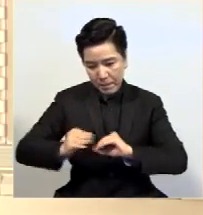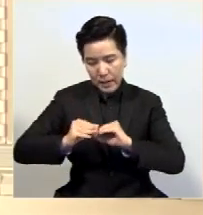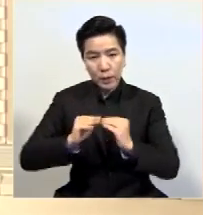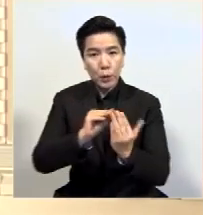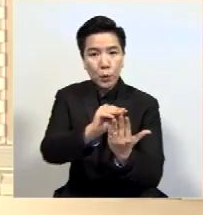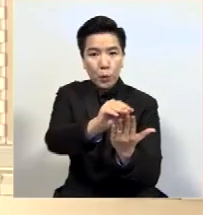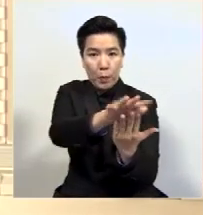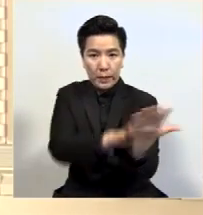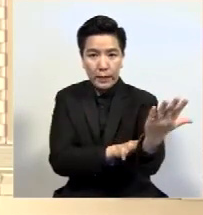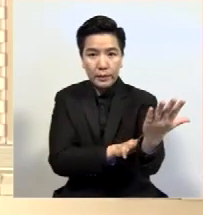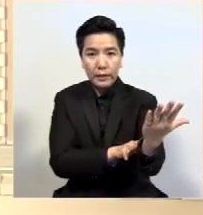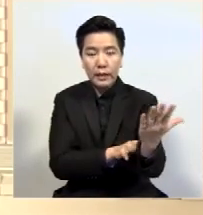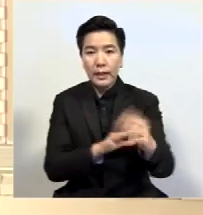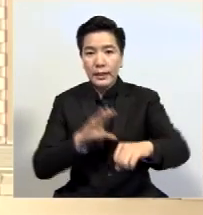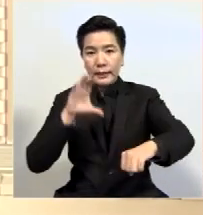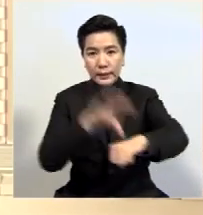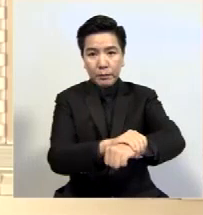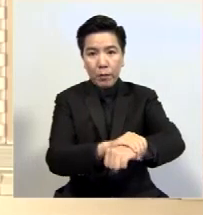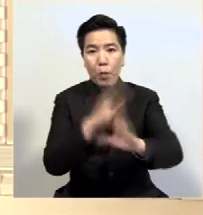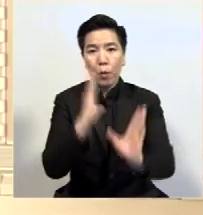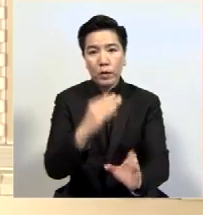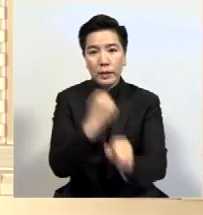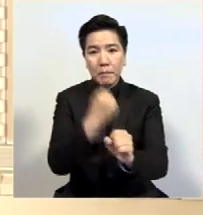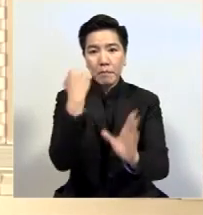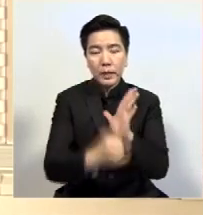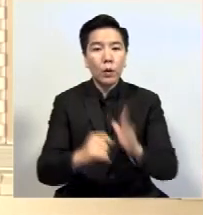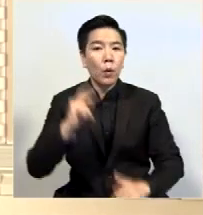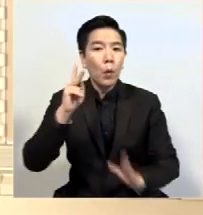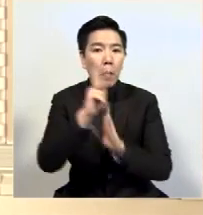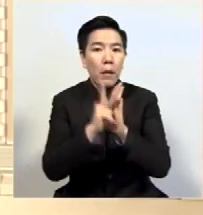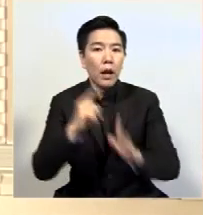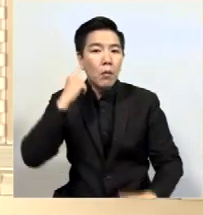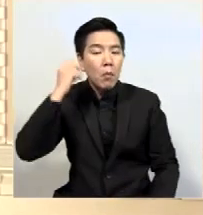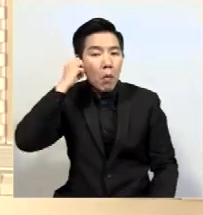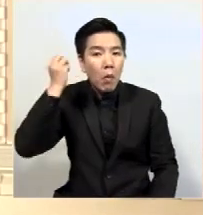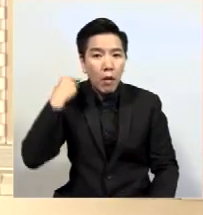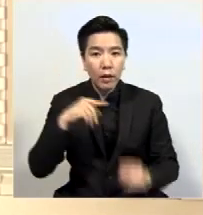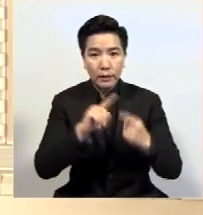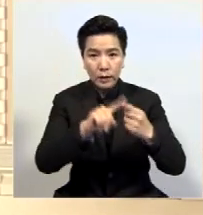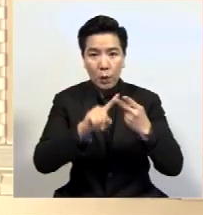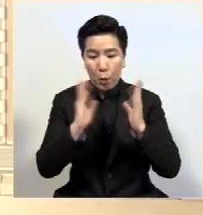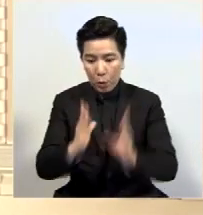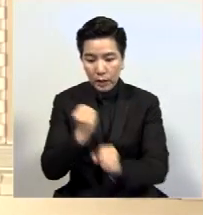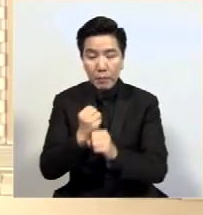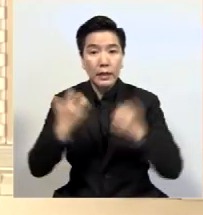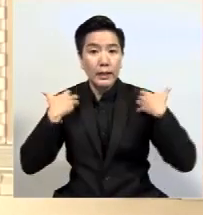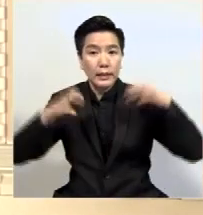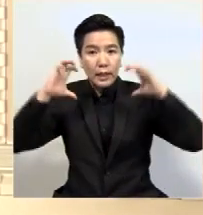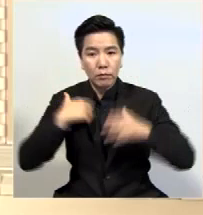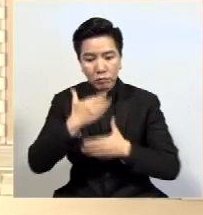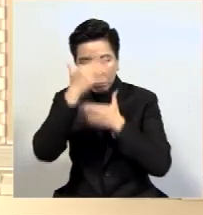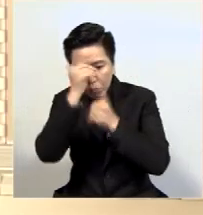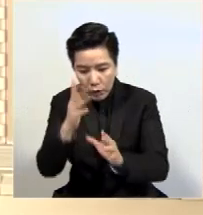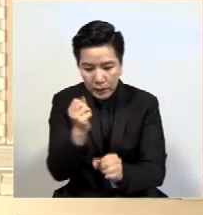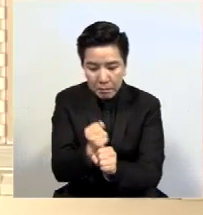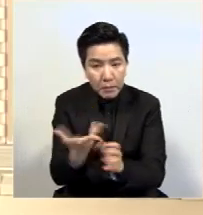ประเทศทั้งการเอาผิดผู้ที่ละเมิดกฎหมายและการเอาผิดข้าราชการและเจ้าพนักงานที่ละเลยต่อ